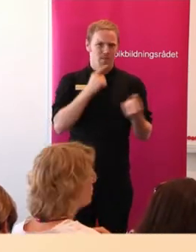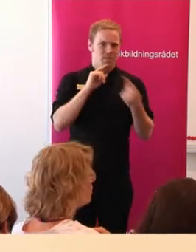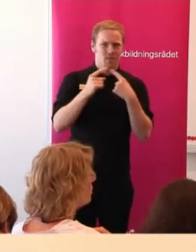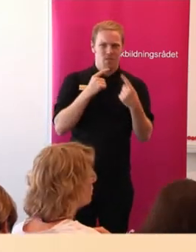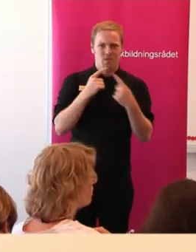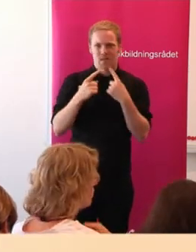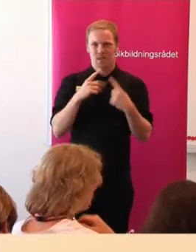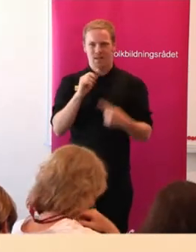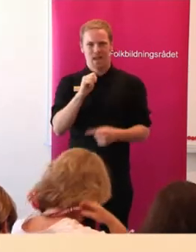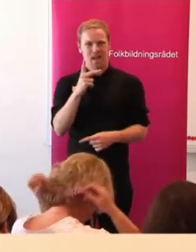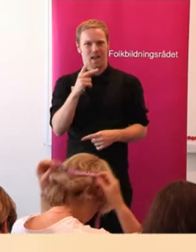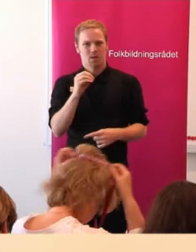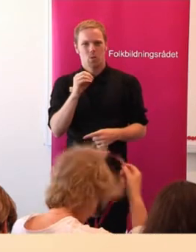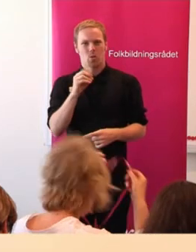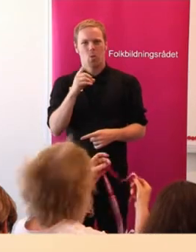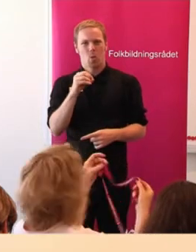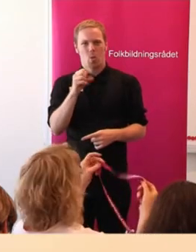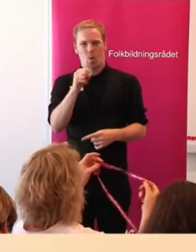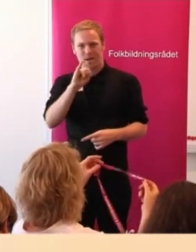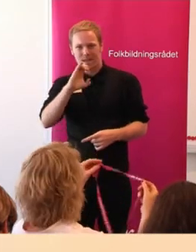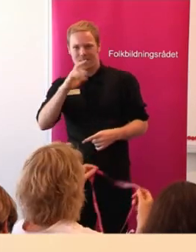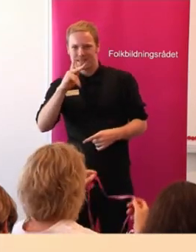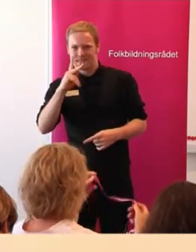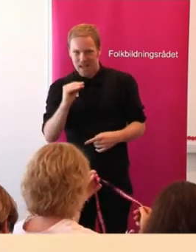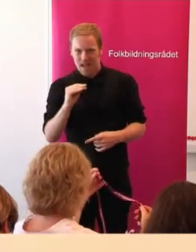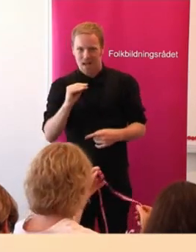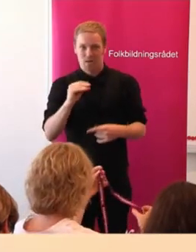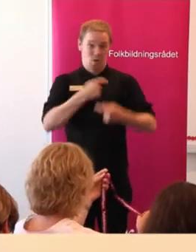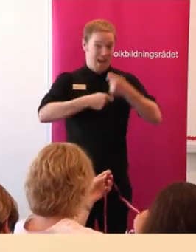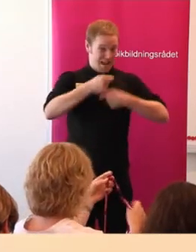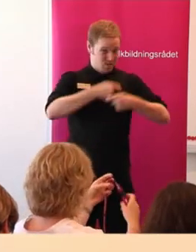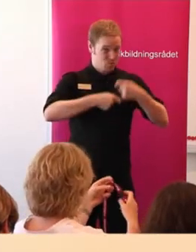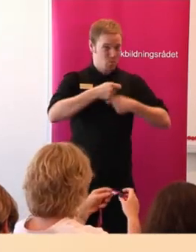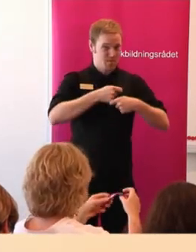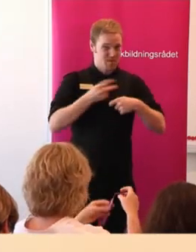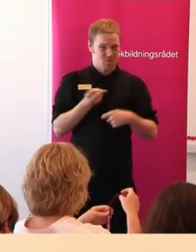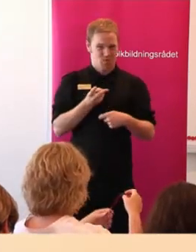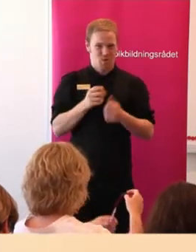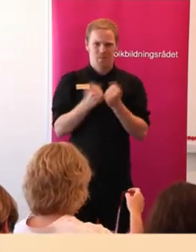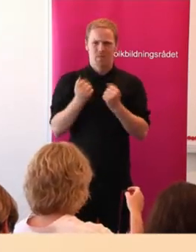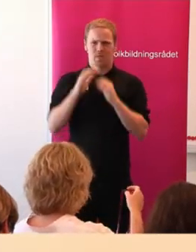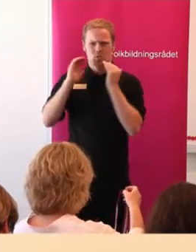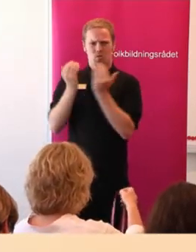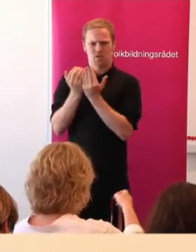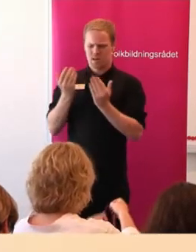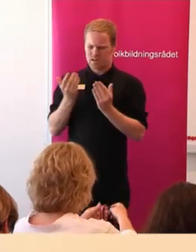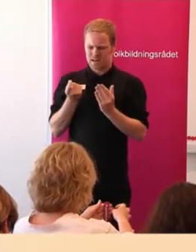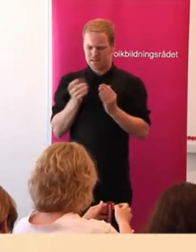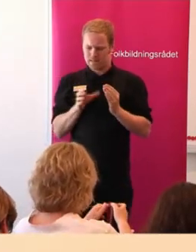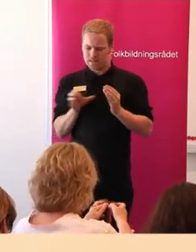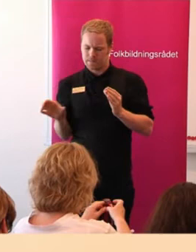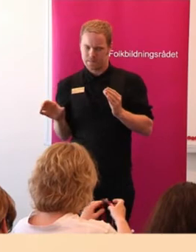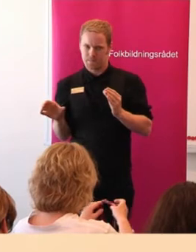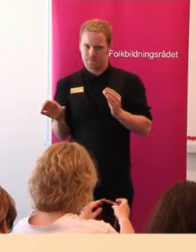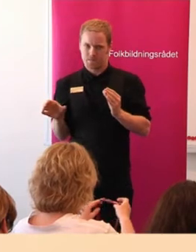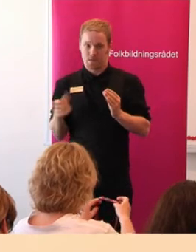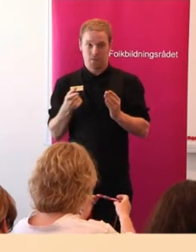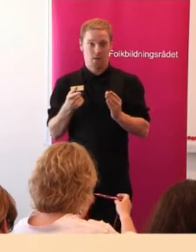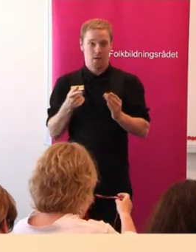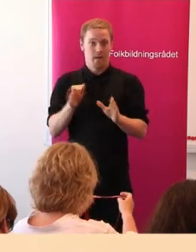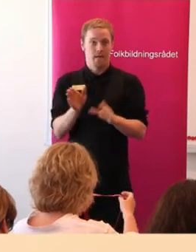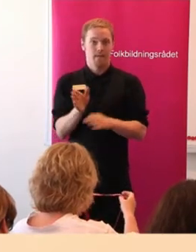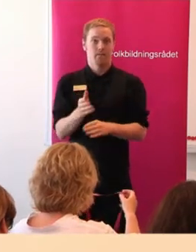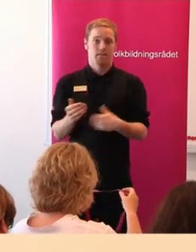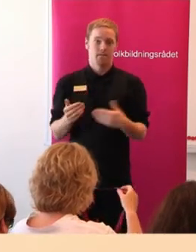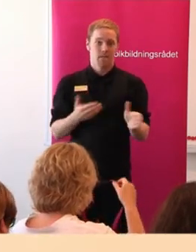och framförallt allra mest om den ekonomiska. Men så glömmer man den sociala. För oss är det ju, om man tittar i Västra Götaland så är det ju ett av de största hoten faktiskt mot